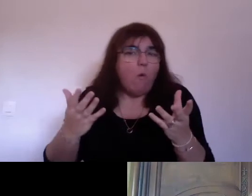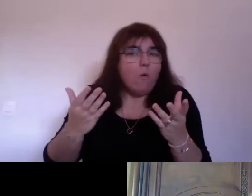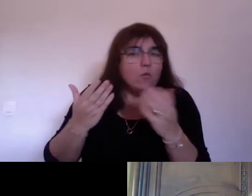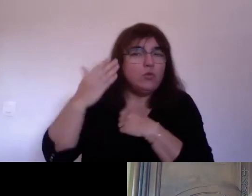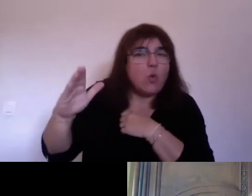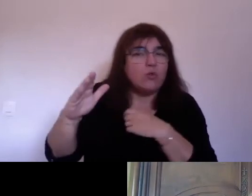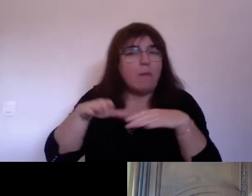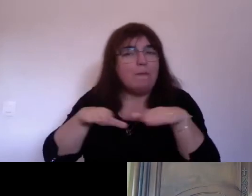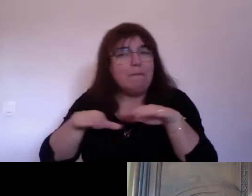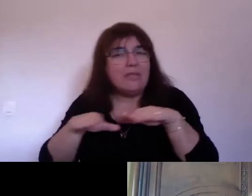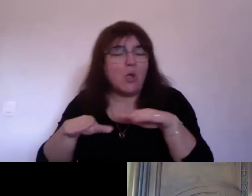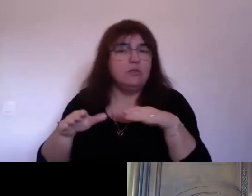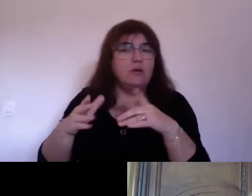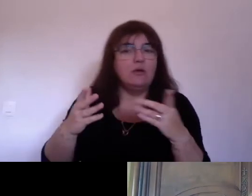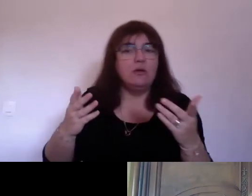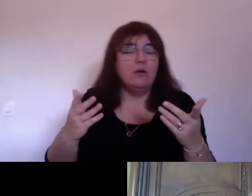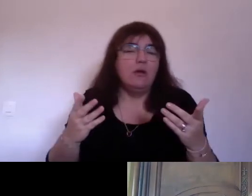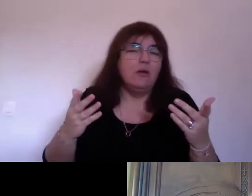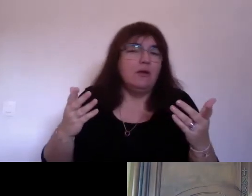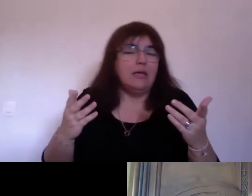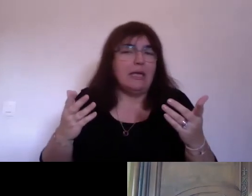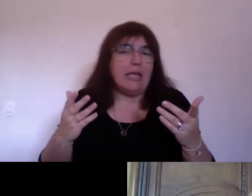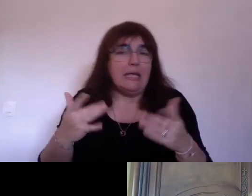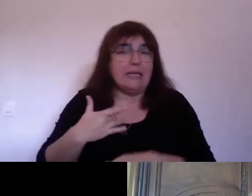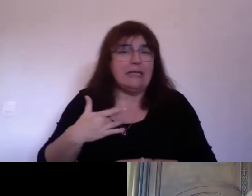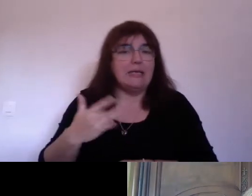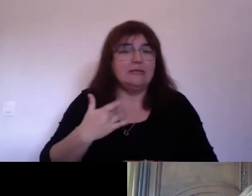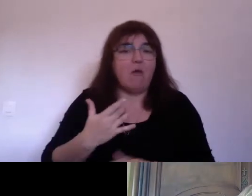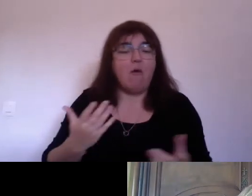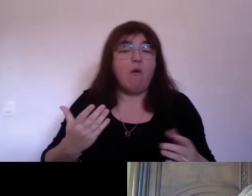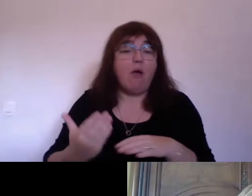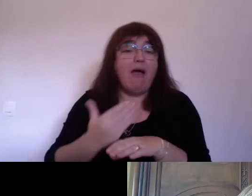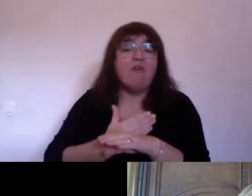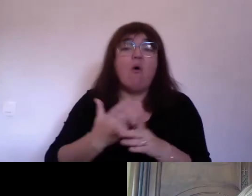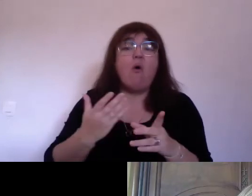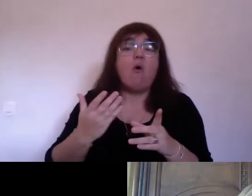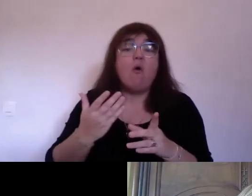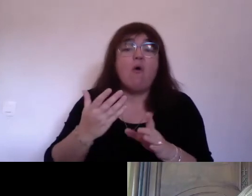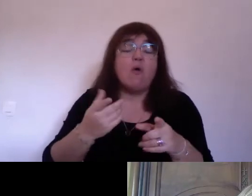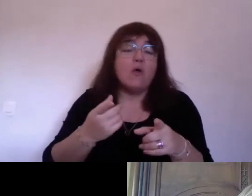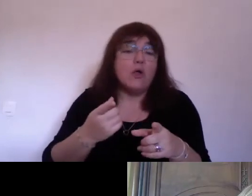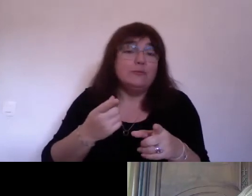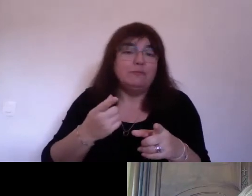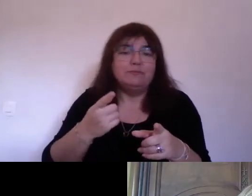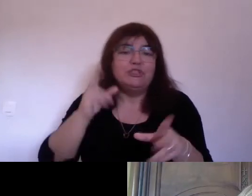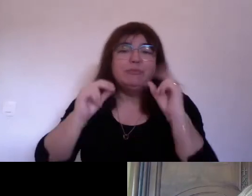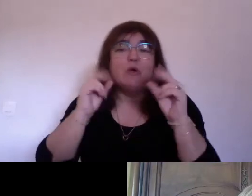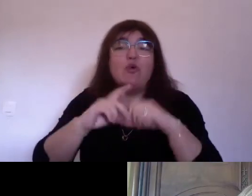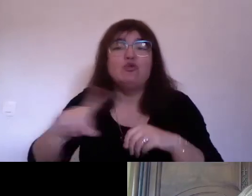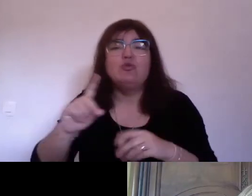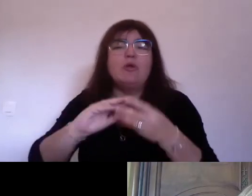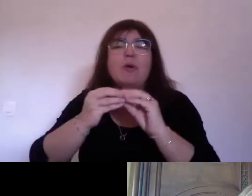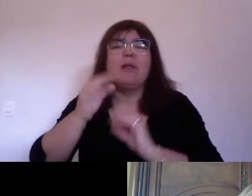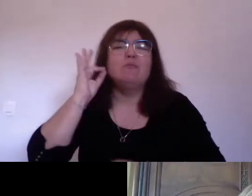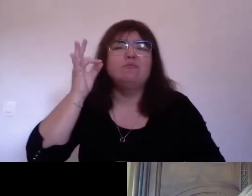Donc voilà, je n'ai pas pu malheureusement vous écouter, donc peut-être que ça a déjà été dit précédemment, mais en tout cas